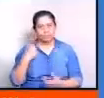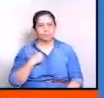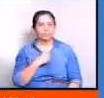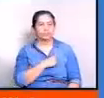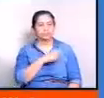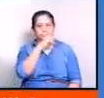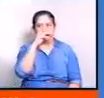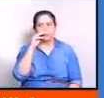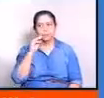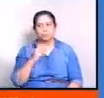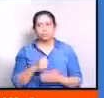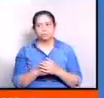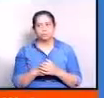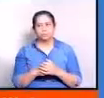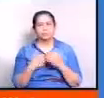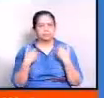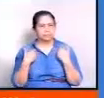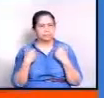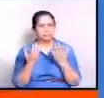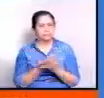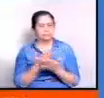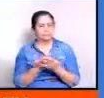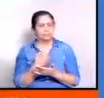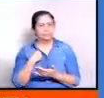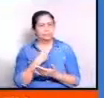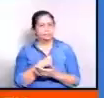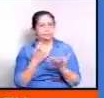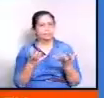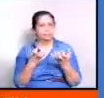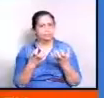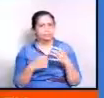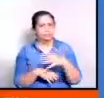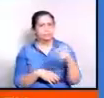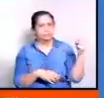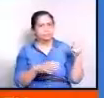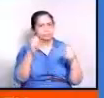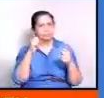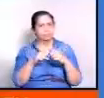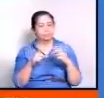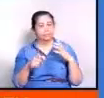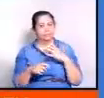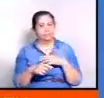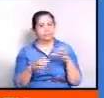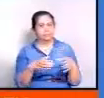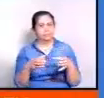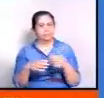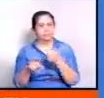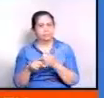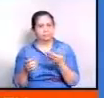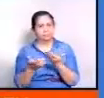isiniwalat ni Senador Manny Pacquiao na may mga baguhang senador na gusto raw agawin ang mga komiteng hawak ng